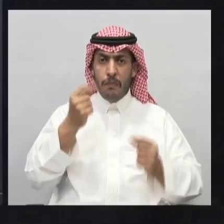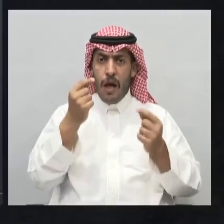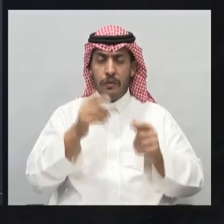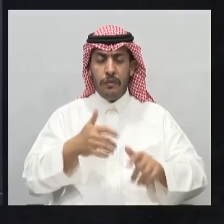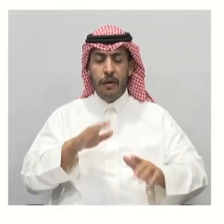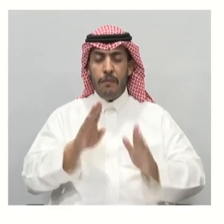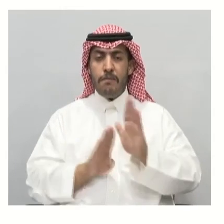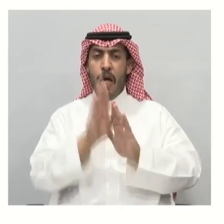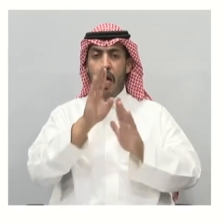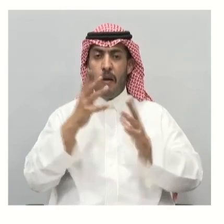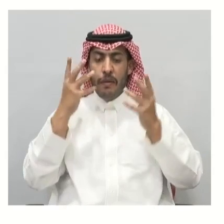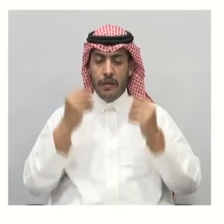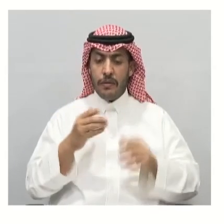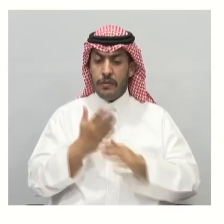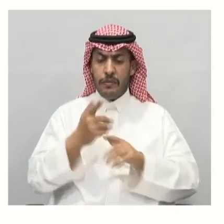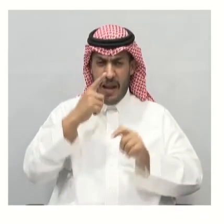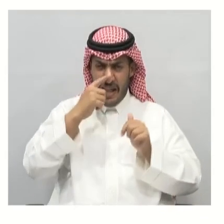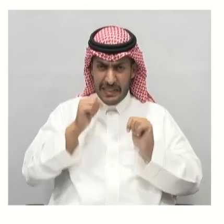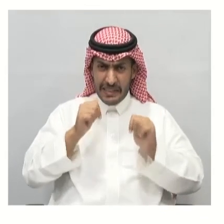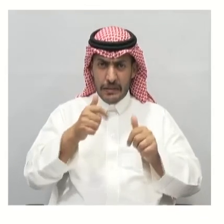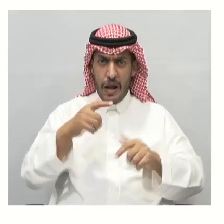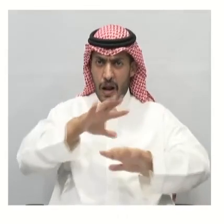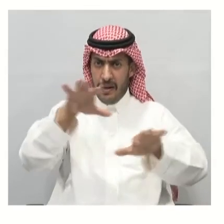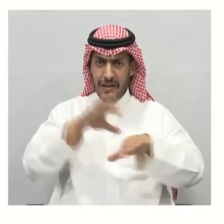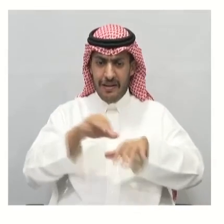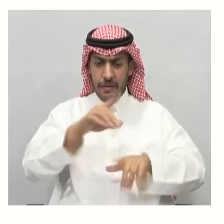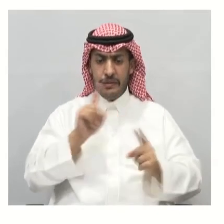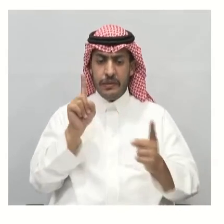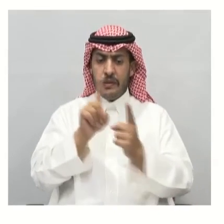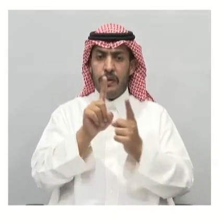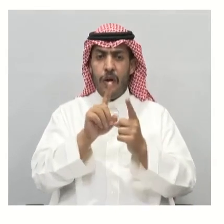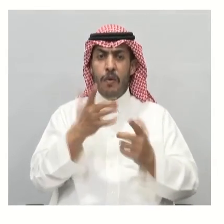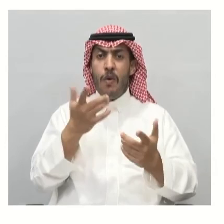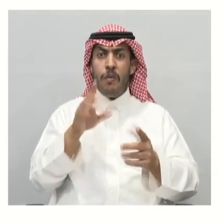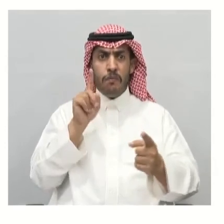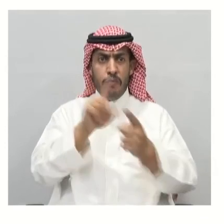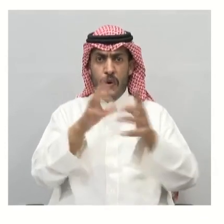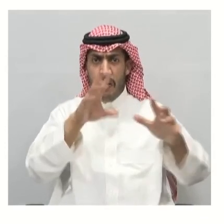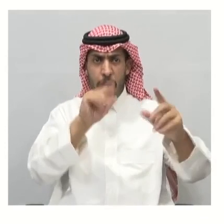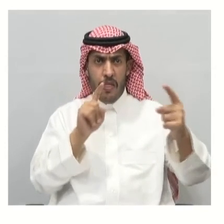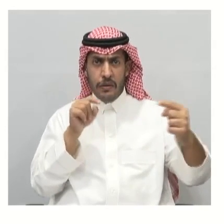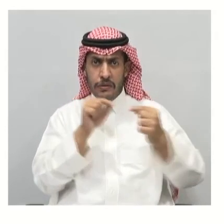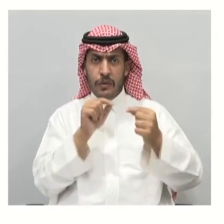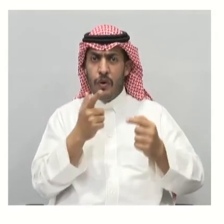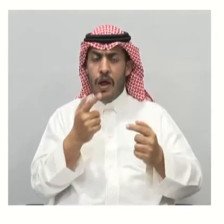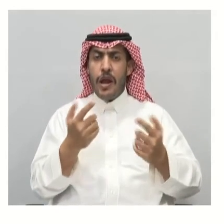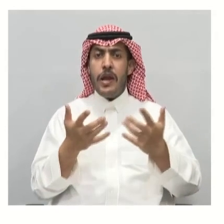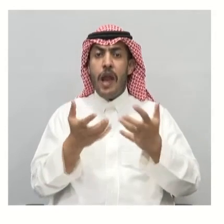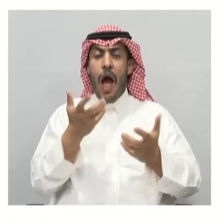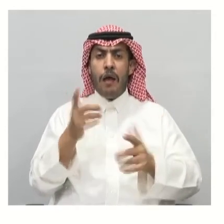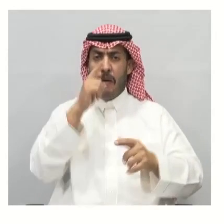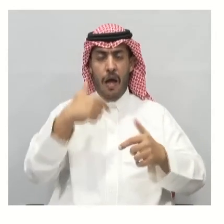احسنتم عزم قوم ابراهيم عليه السلام على القائه في نار كبيره الا ان الله انجاه ولم